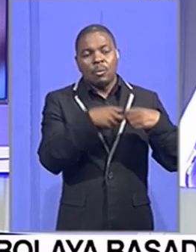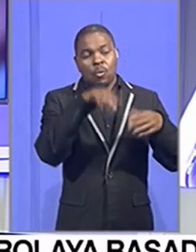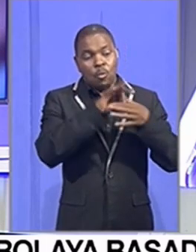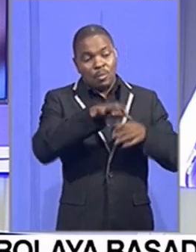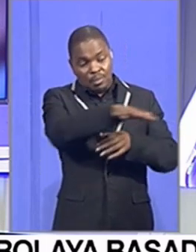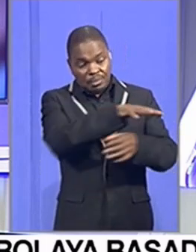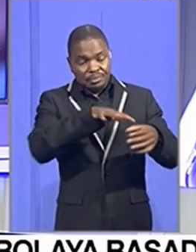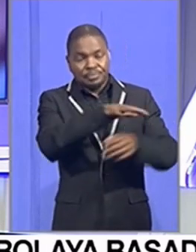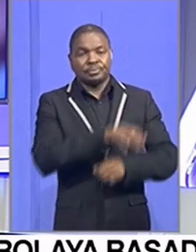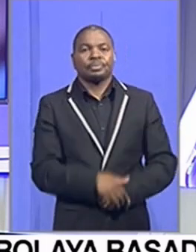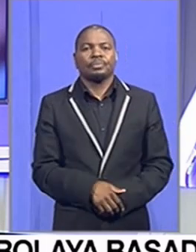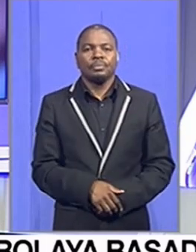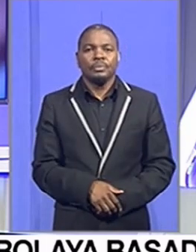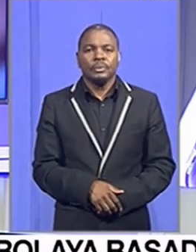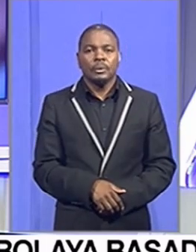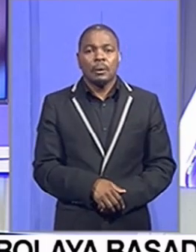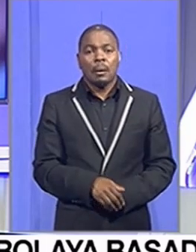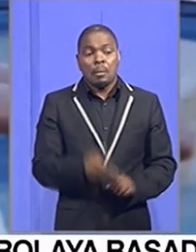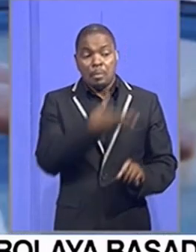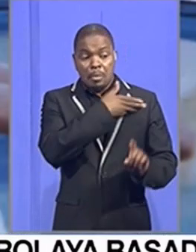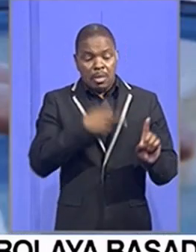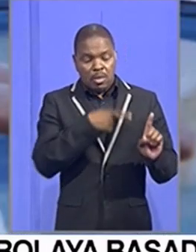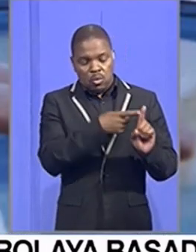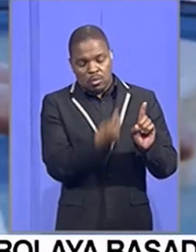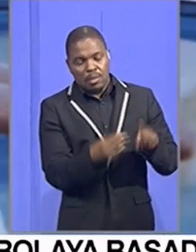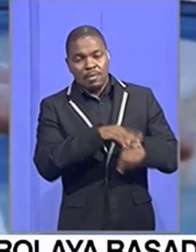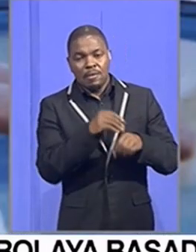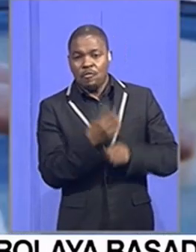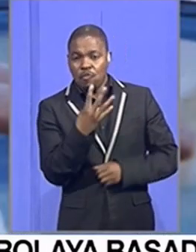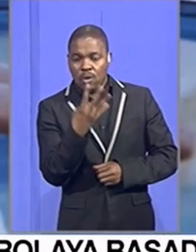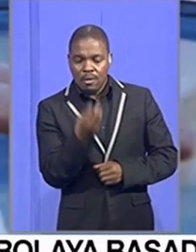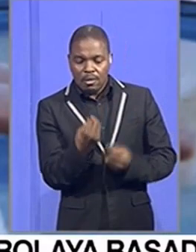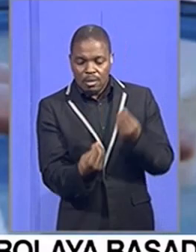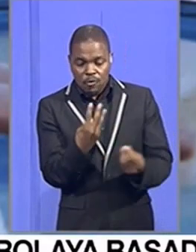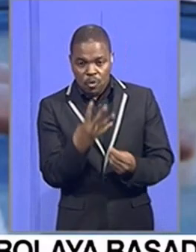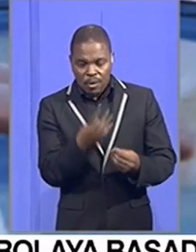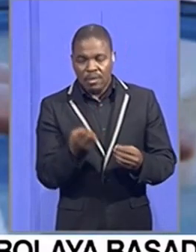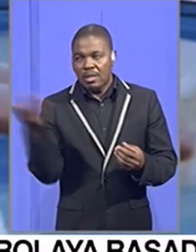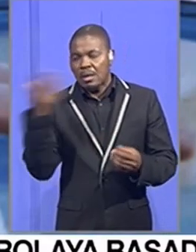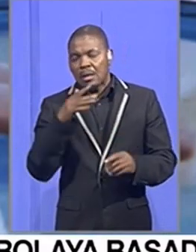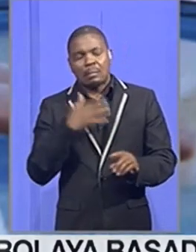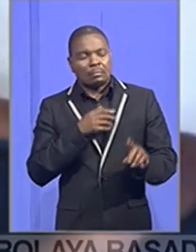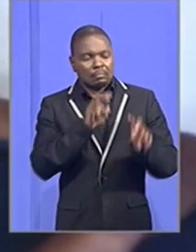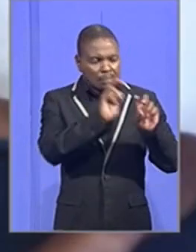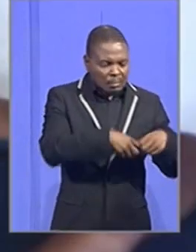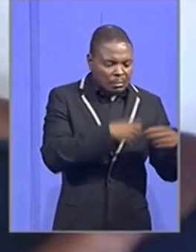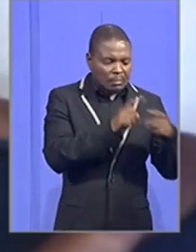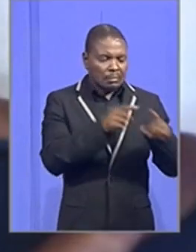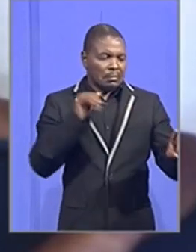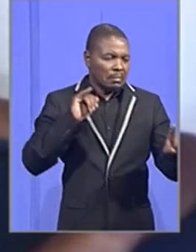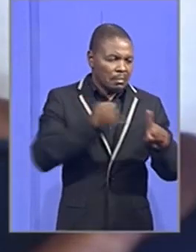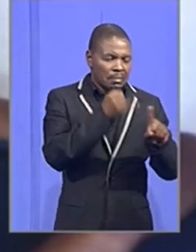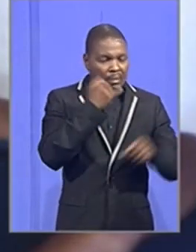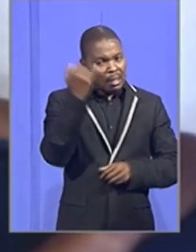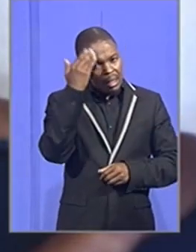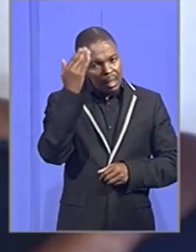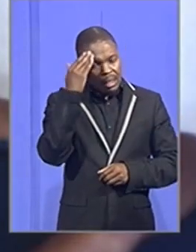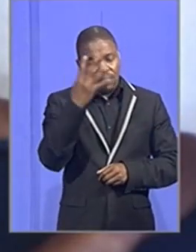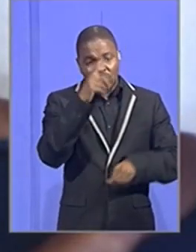oo. Go kwala gore mme yo wa bana ba bane o katilwe le go hlajwa tlhogo makga a mararo mme a tlogela moo wa